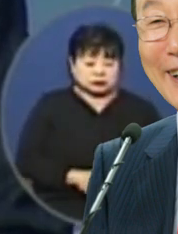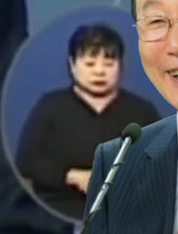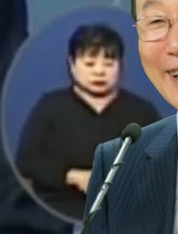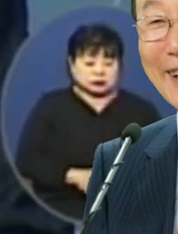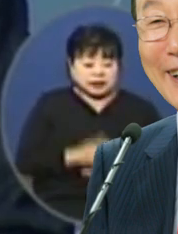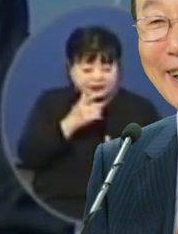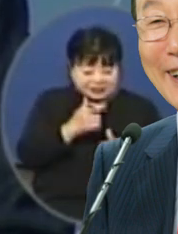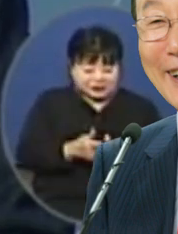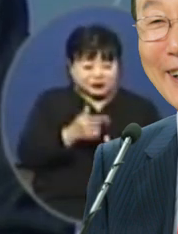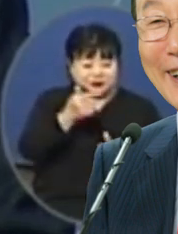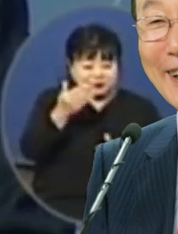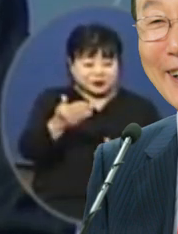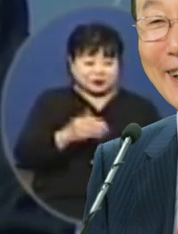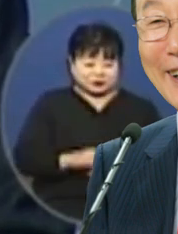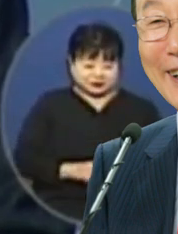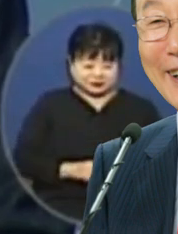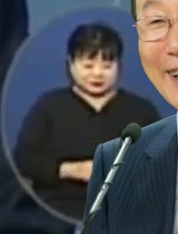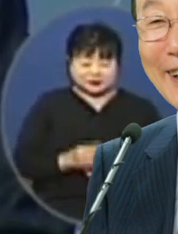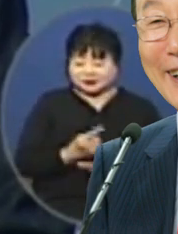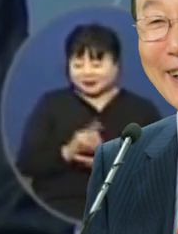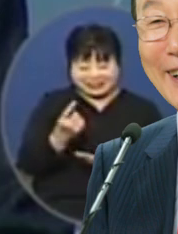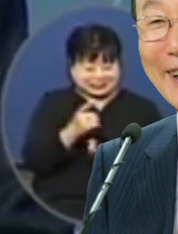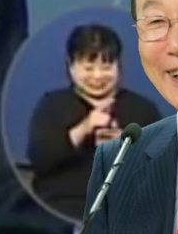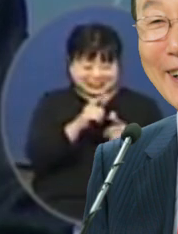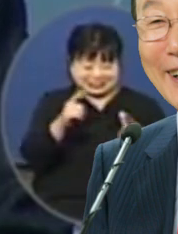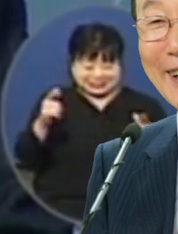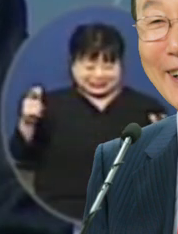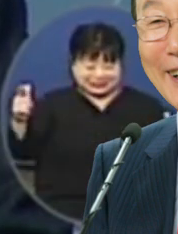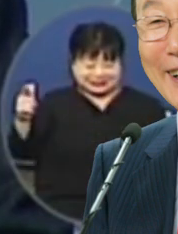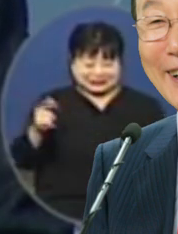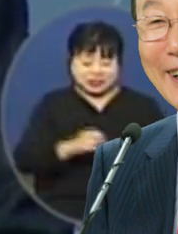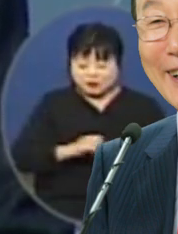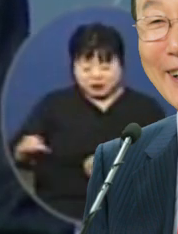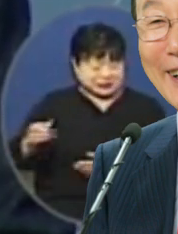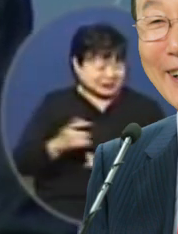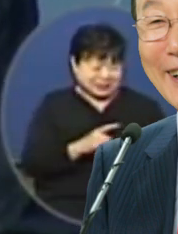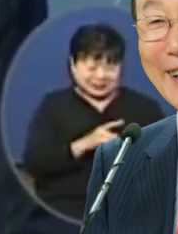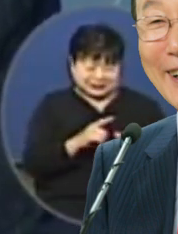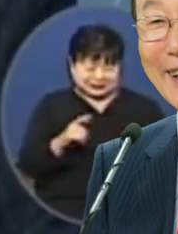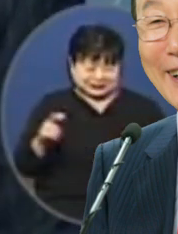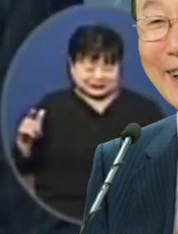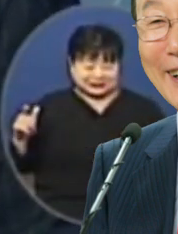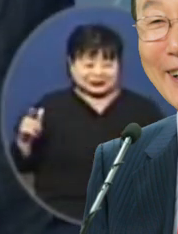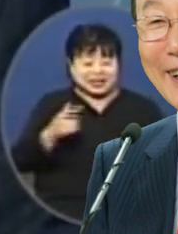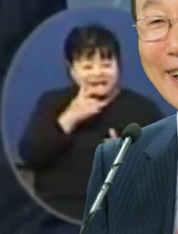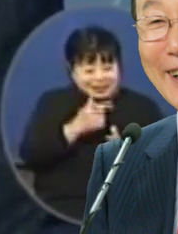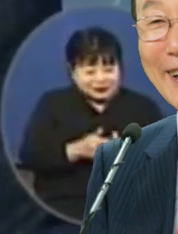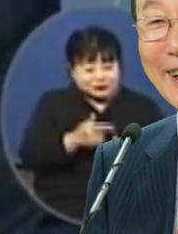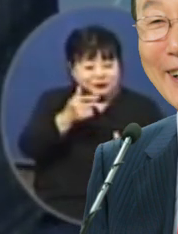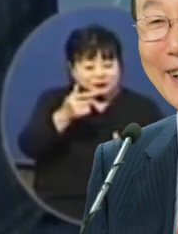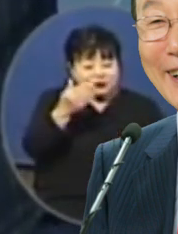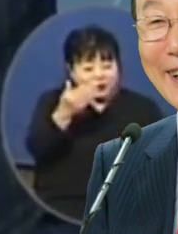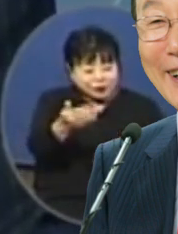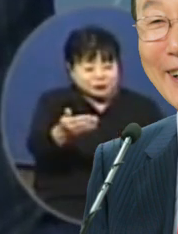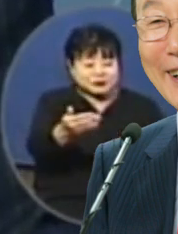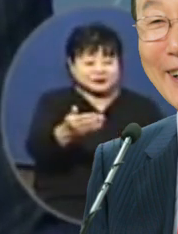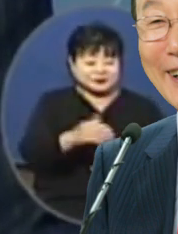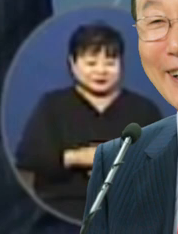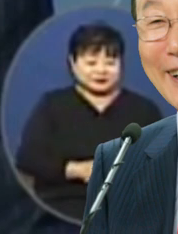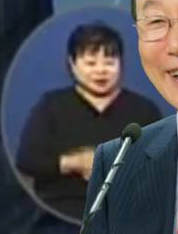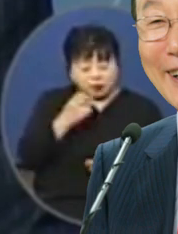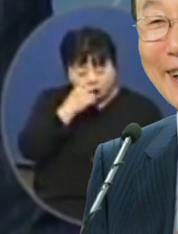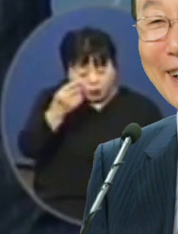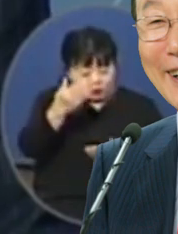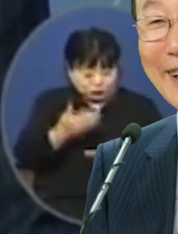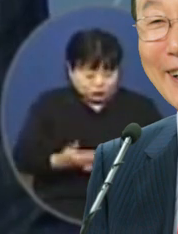그런데 예수님은 여러분 절대로 여러분을 떠나지 아니하고 여러분을 버리지 않습니다. 예수님은 여러분을